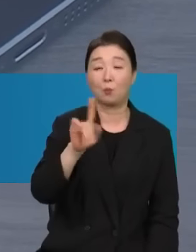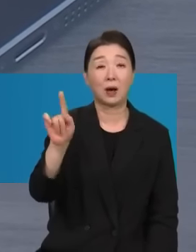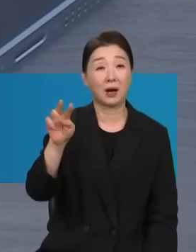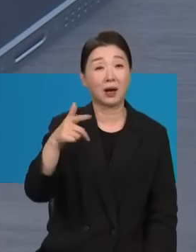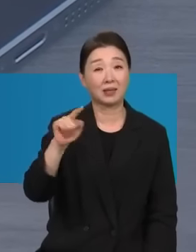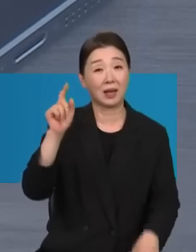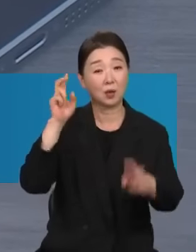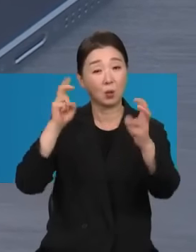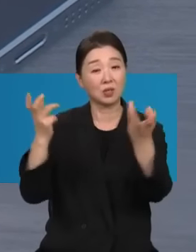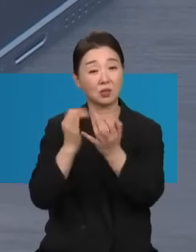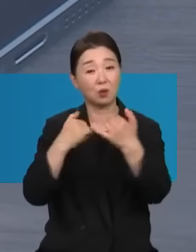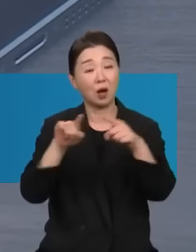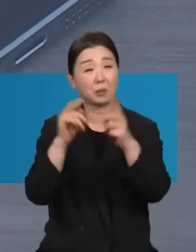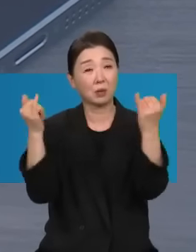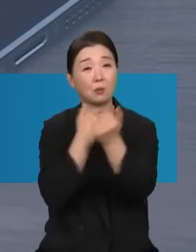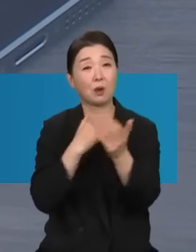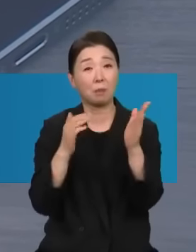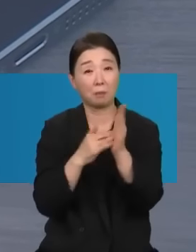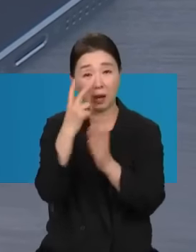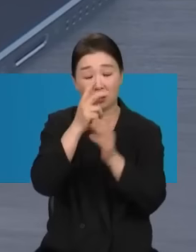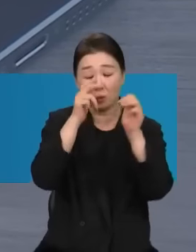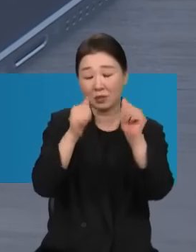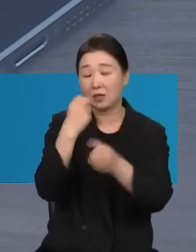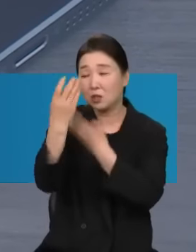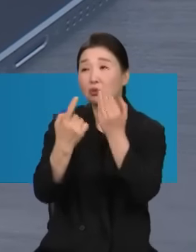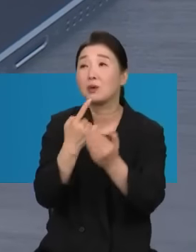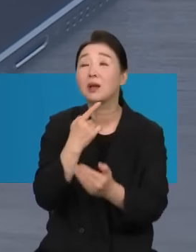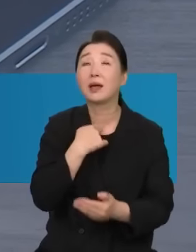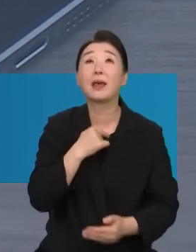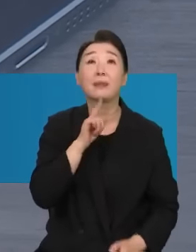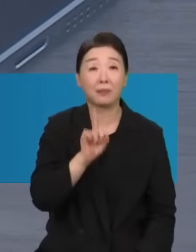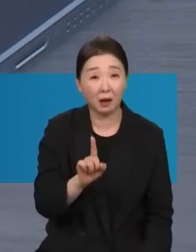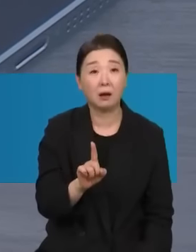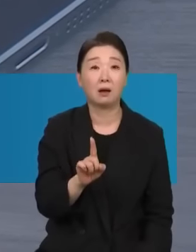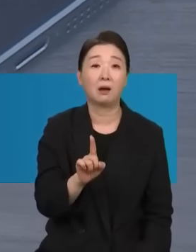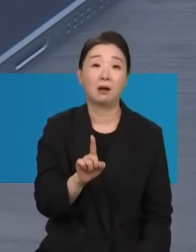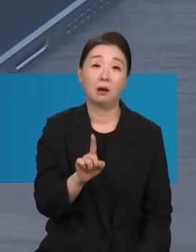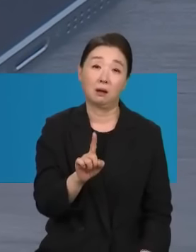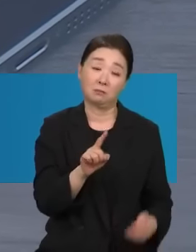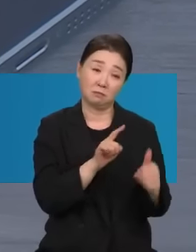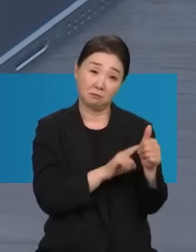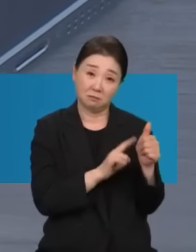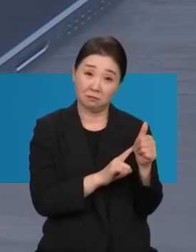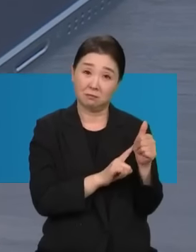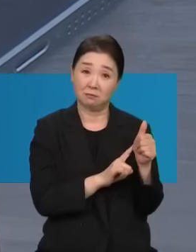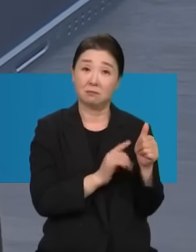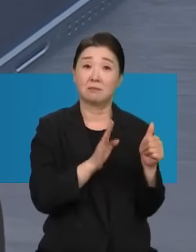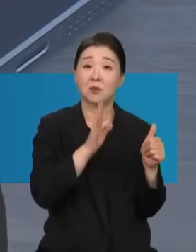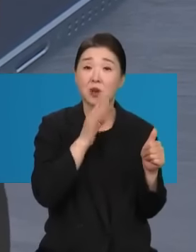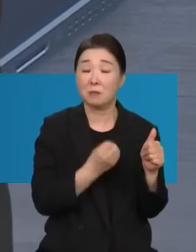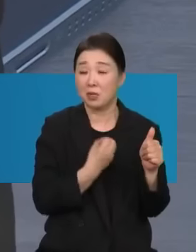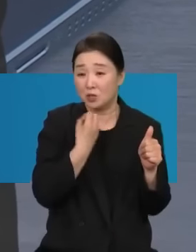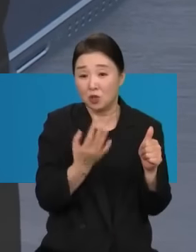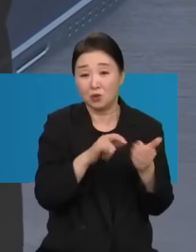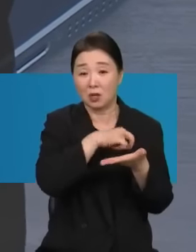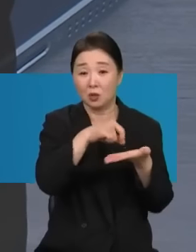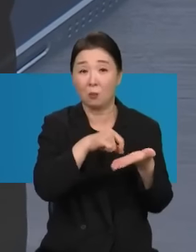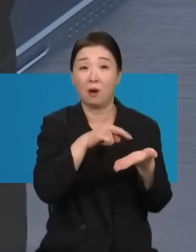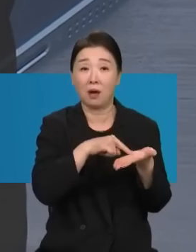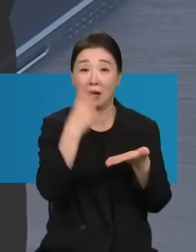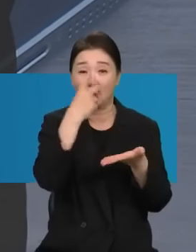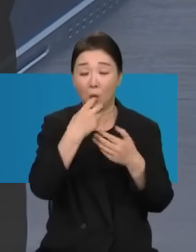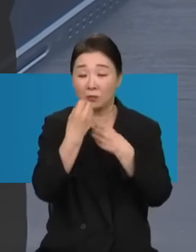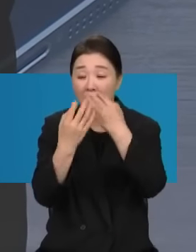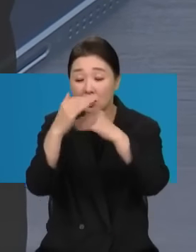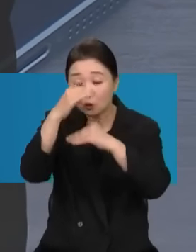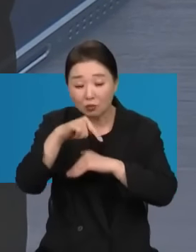것이고 검찰에도 그렇게 진술했다고 주장하고 있습니다 하지만 이씨가 사실대로 진술했다고 서명한 검찰